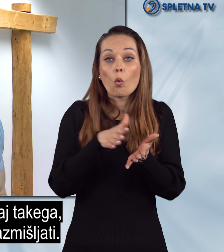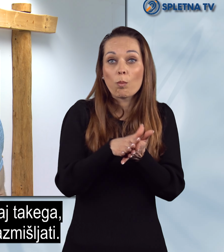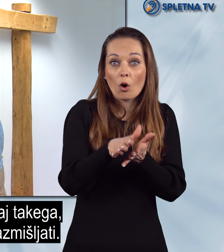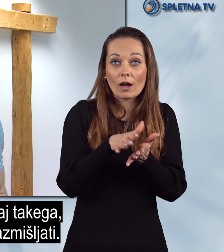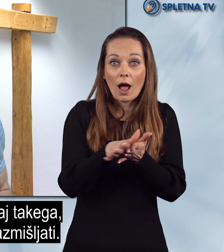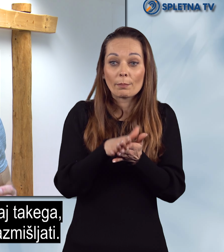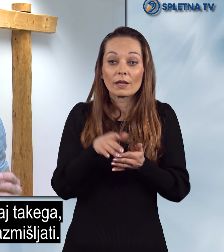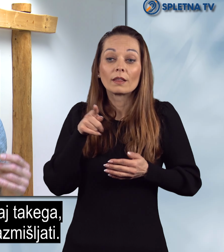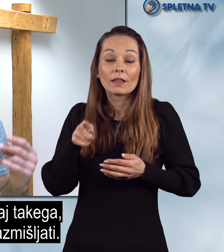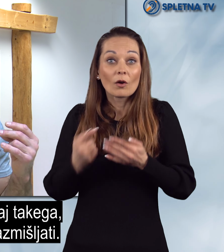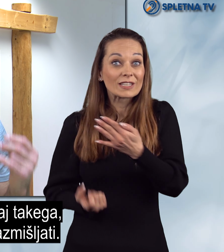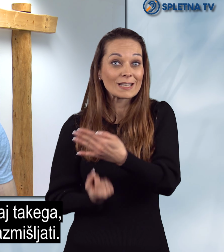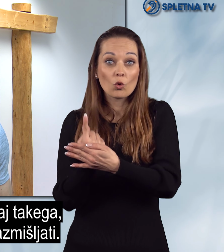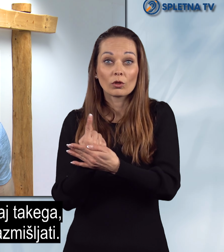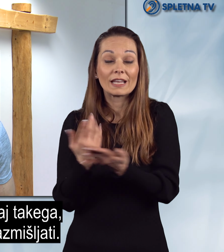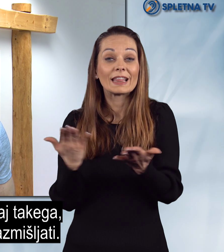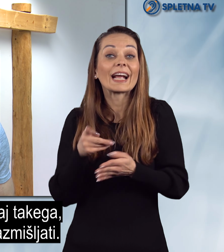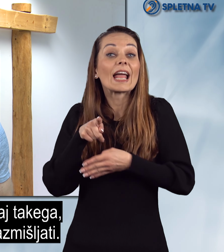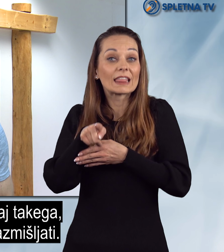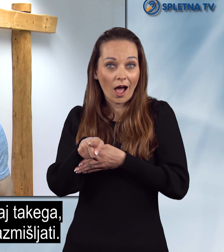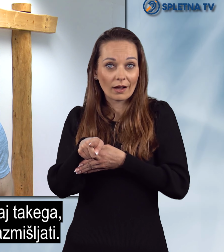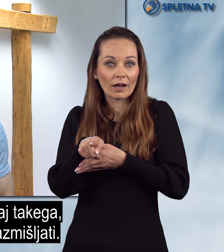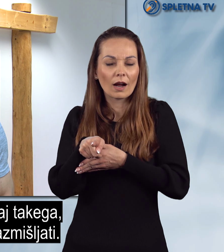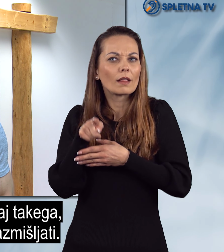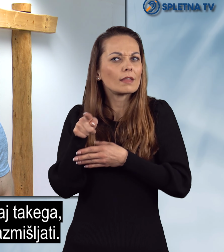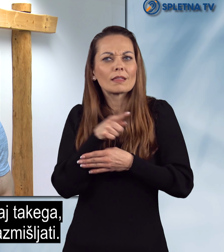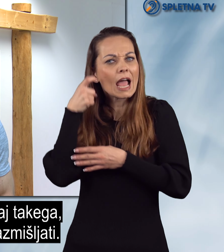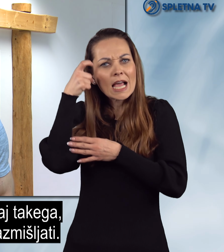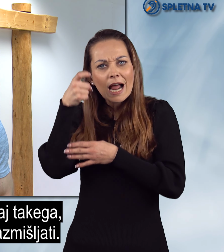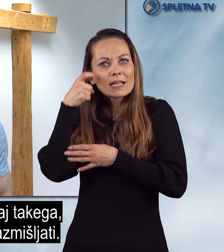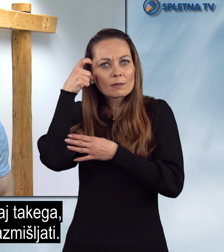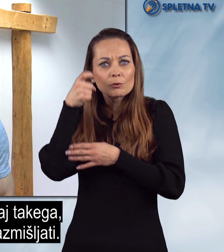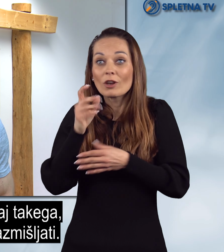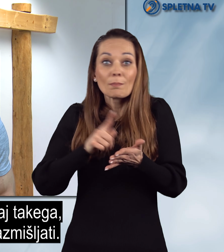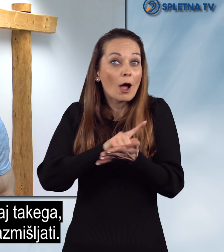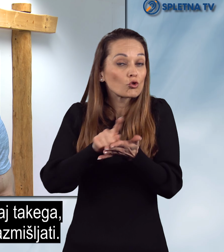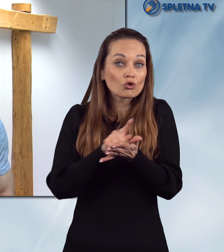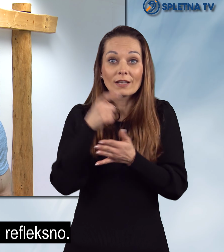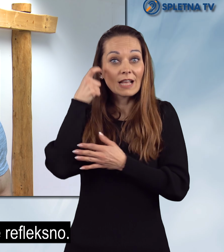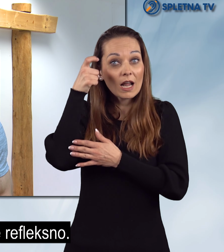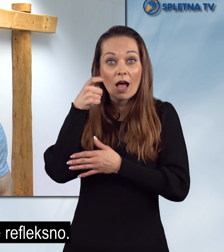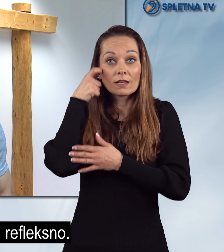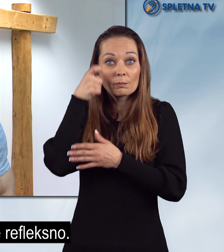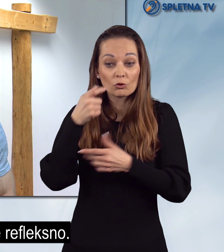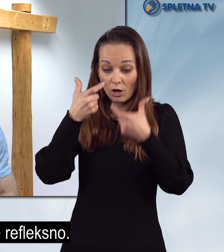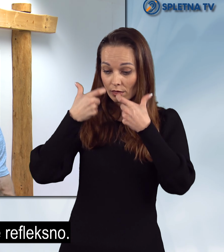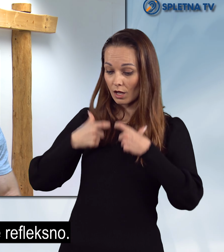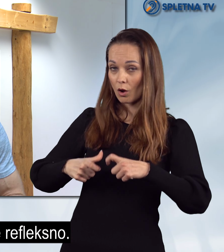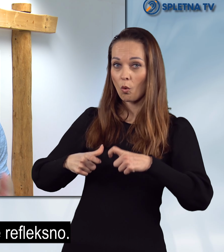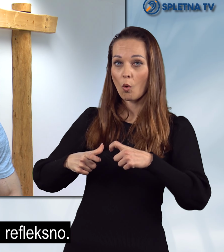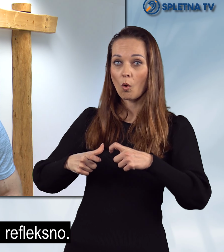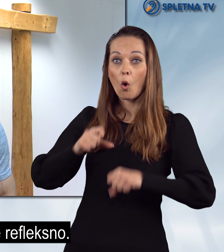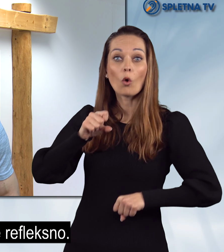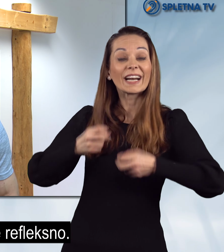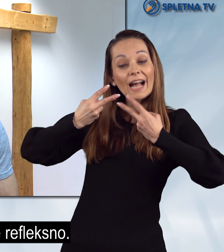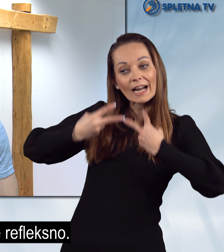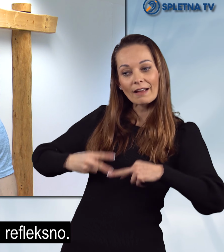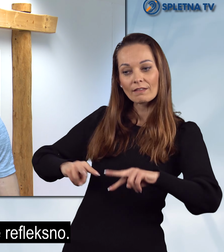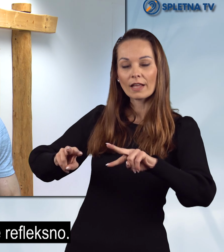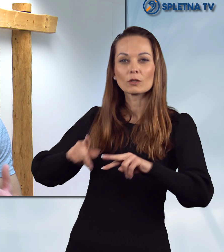takega uporabil, ker takrat, ko se zgodi nekaj takega, ti ne razmišljaš, nimaš časa razmišljati, telo odreagira